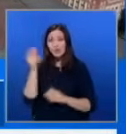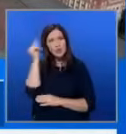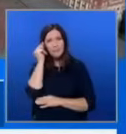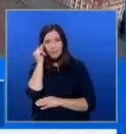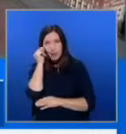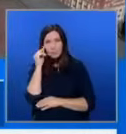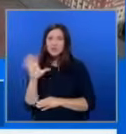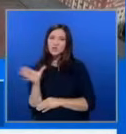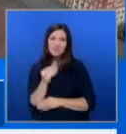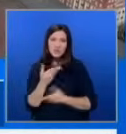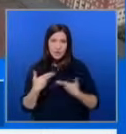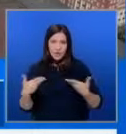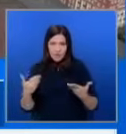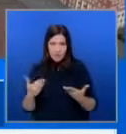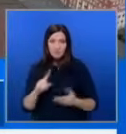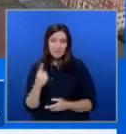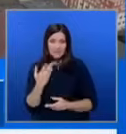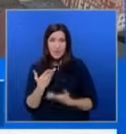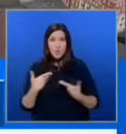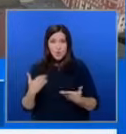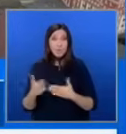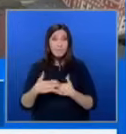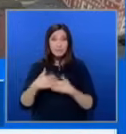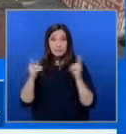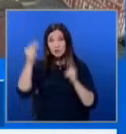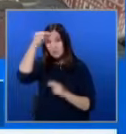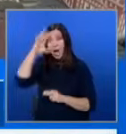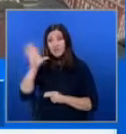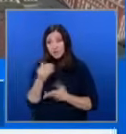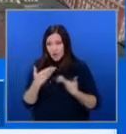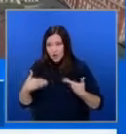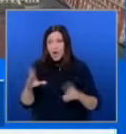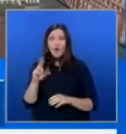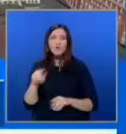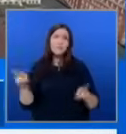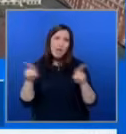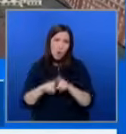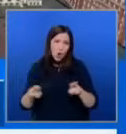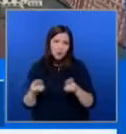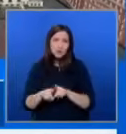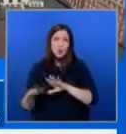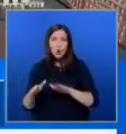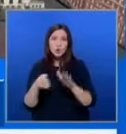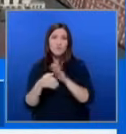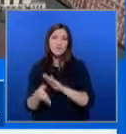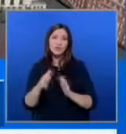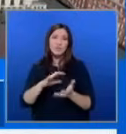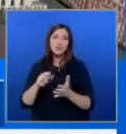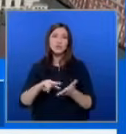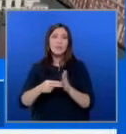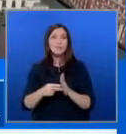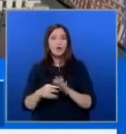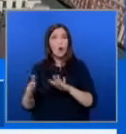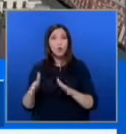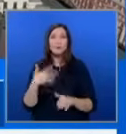припомня, че всички ние, между другото не само ние и ППДБ, всички ние говорим едно и също горе-долу във вътрешно-политически план. Горе-долу.